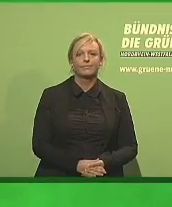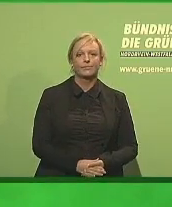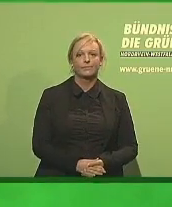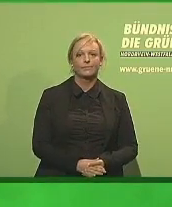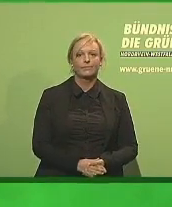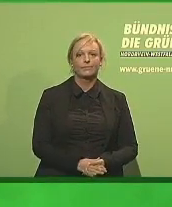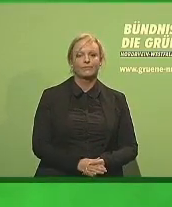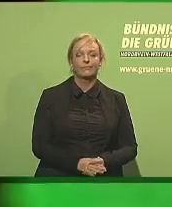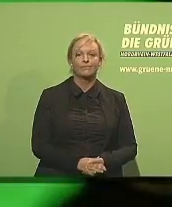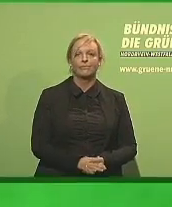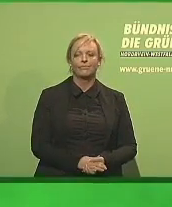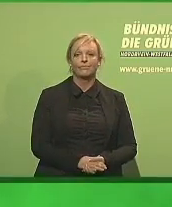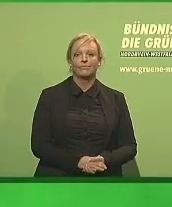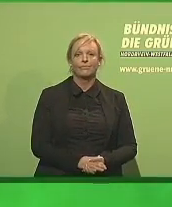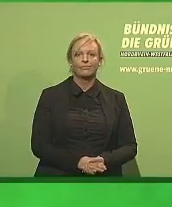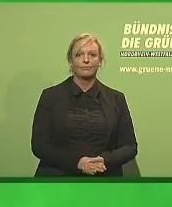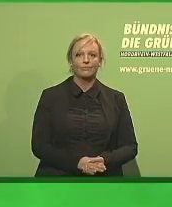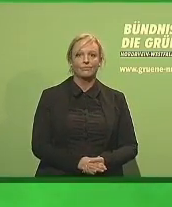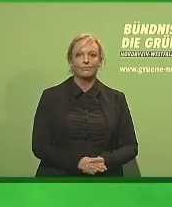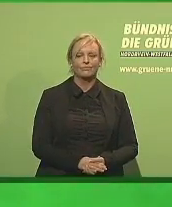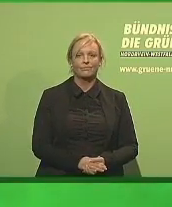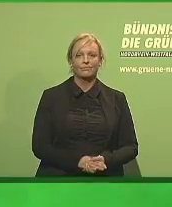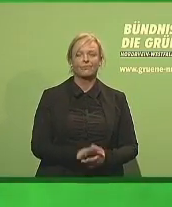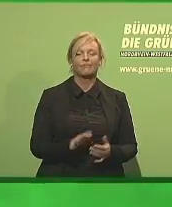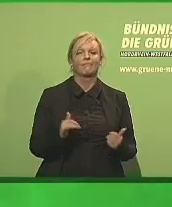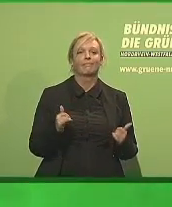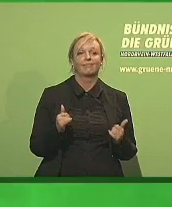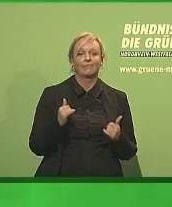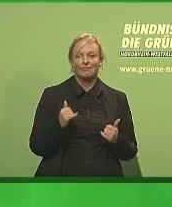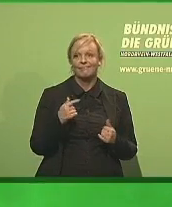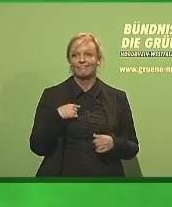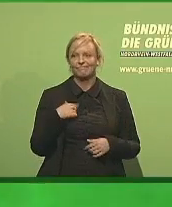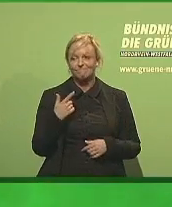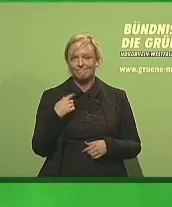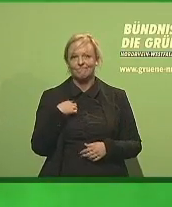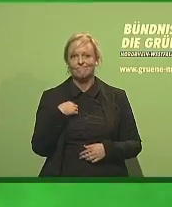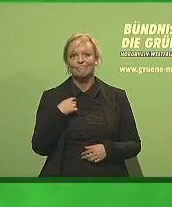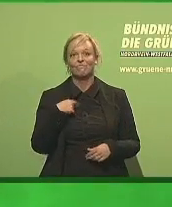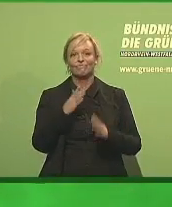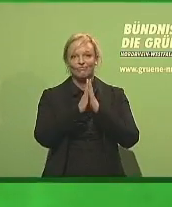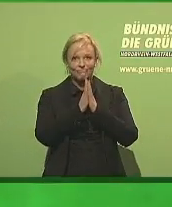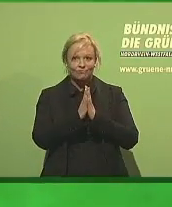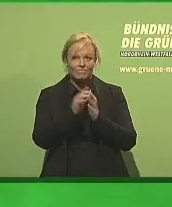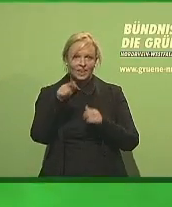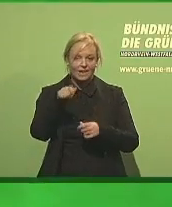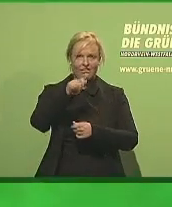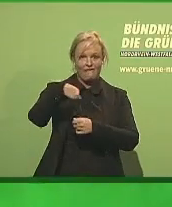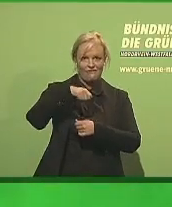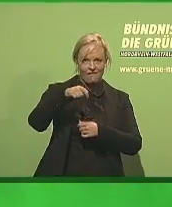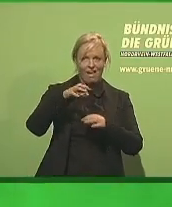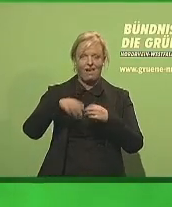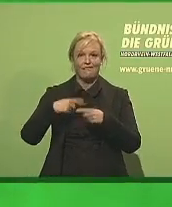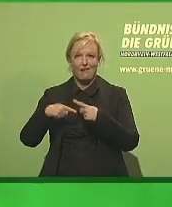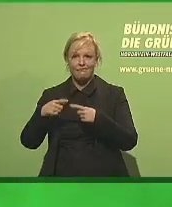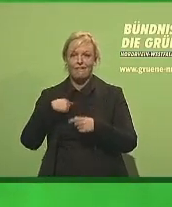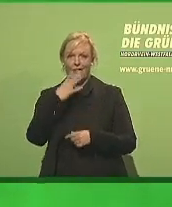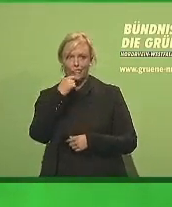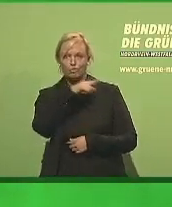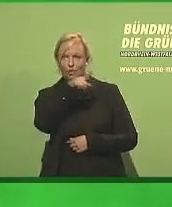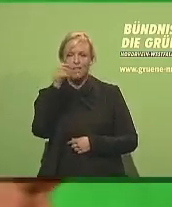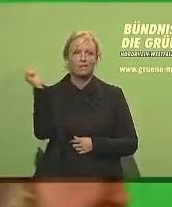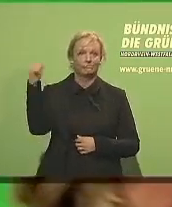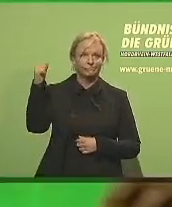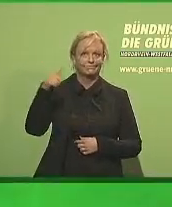In diesem Sinne wünsche ich mir auch, aber bitte ich euch auch, diesem Wahlverfahren WBT neu zuzustimmen. Ich danke